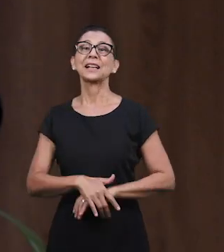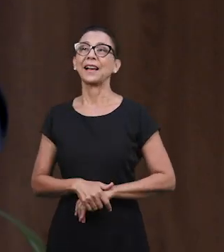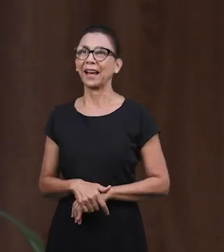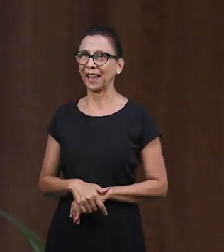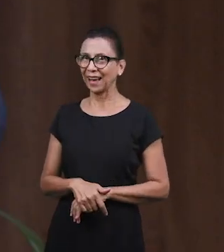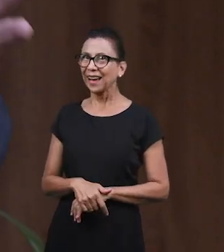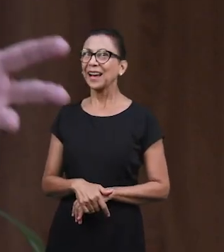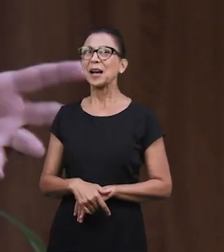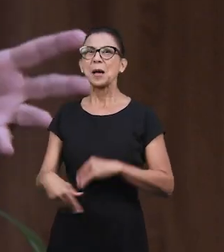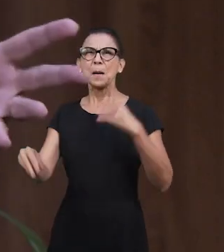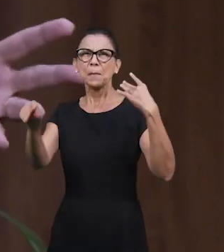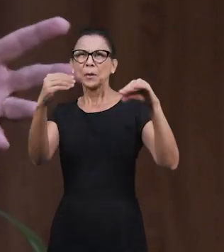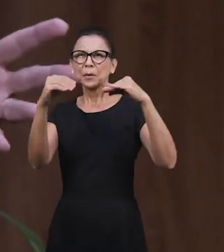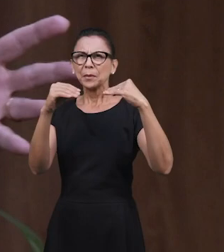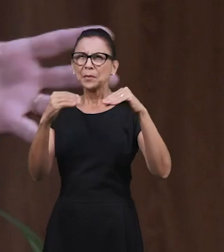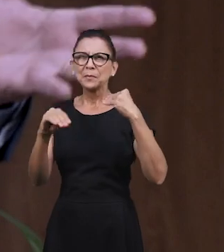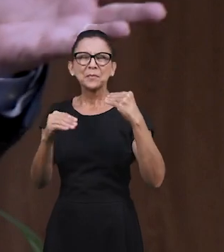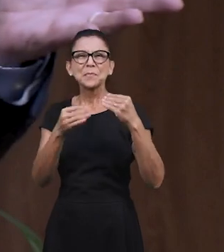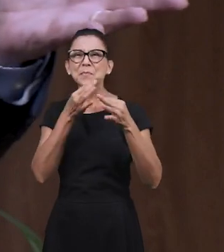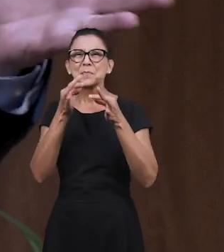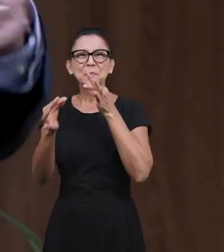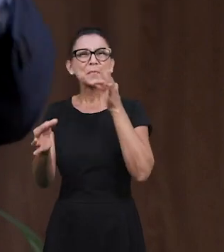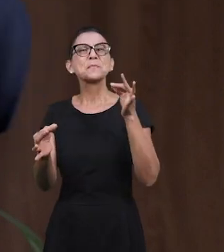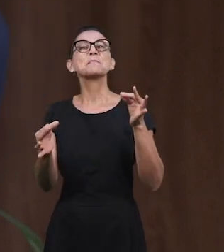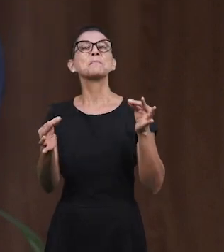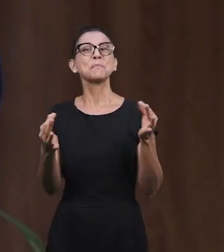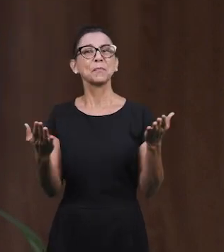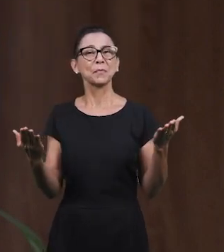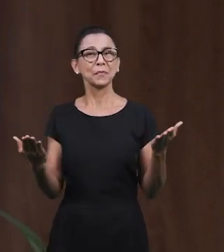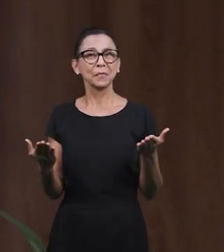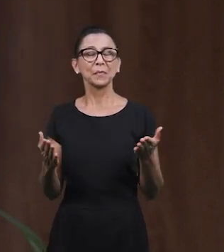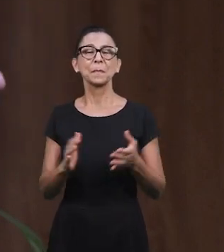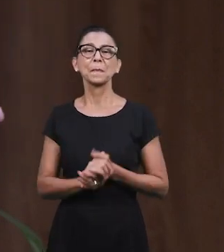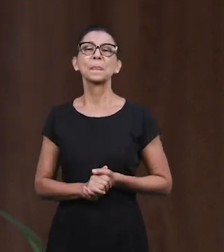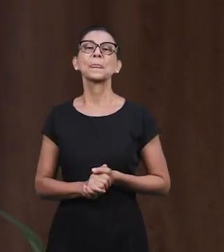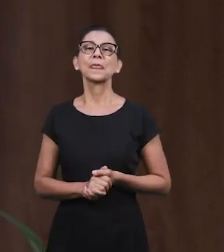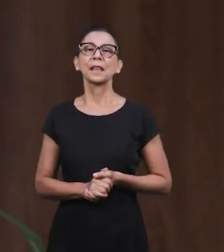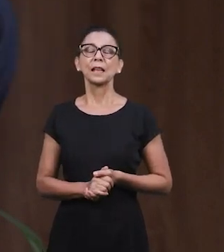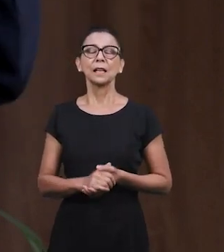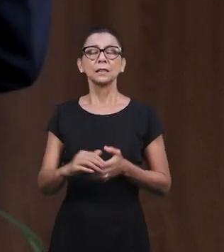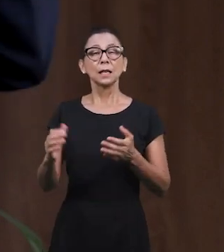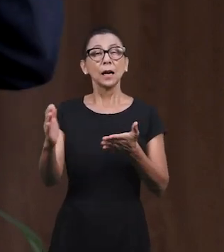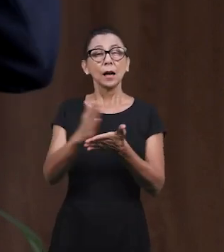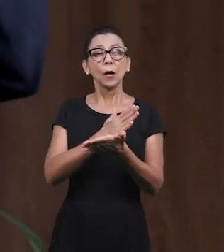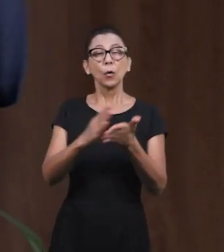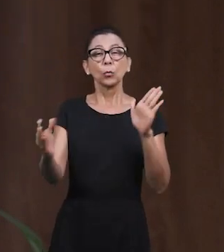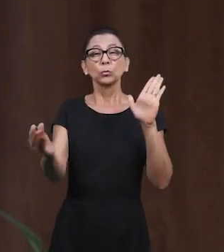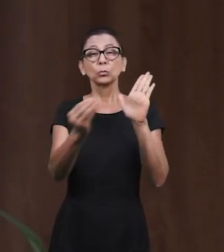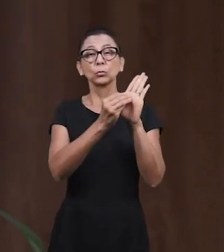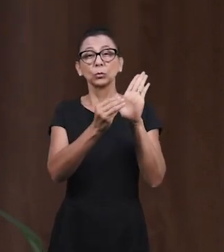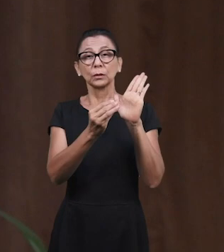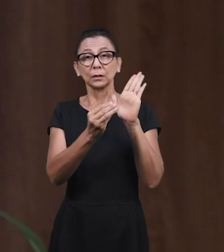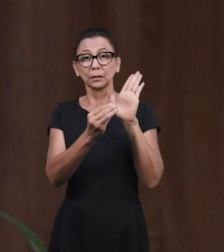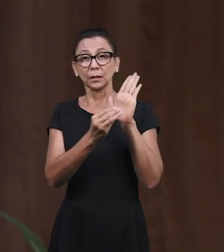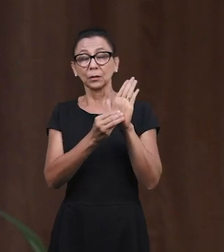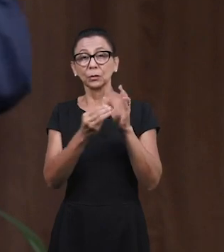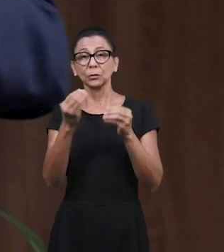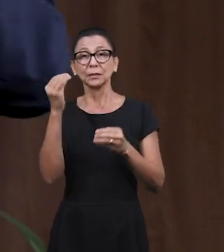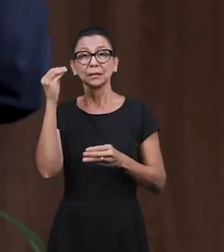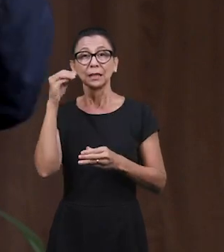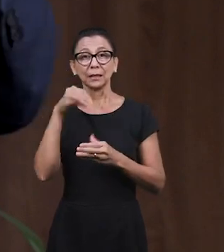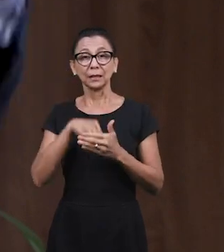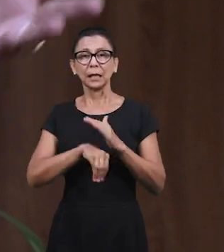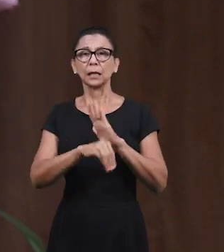verset 52. Nous avons reçu divers messages Et le contenu de quelques-unes